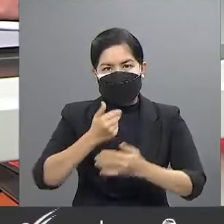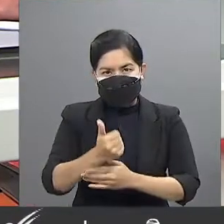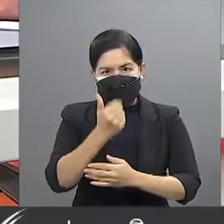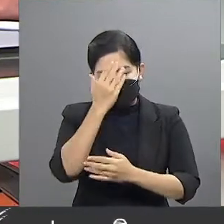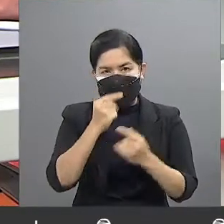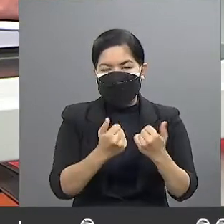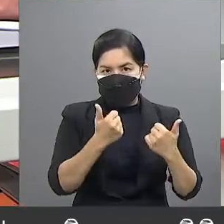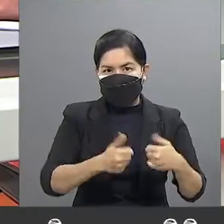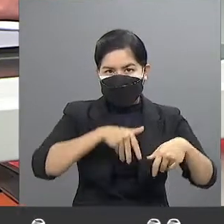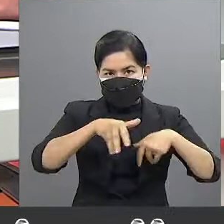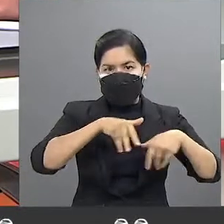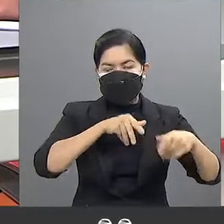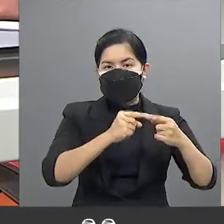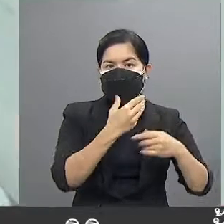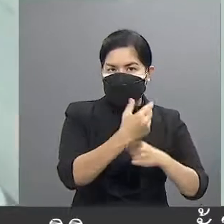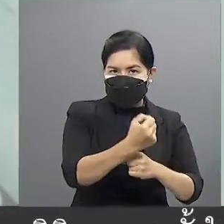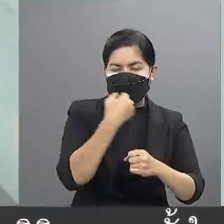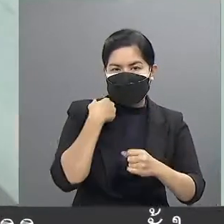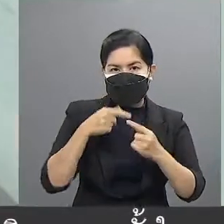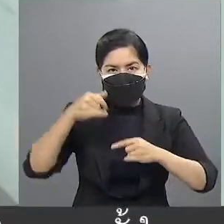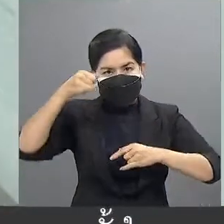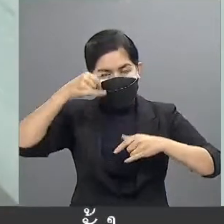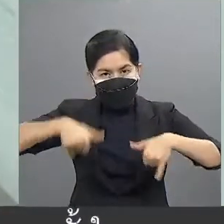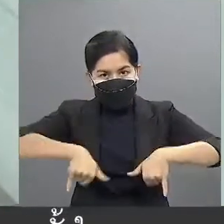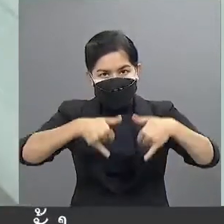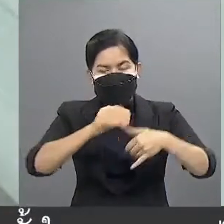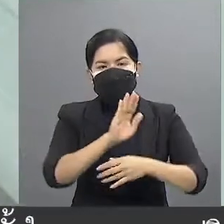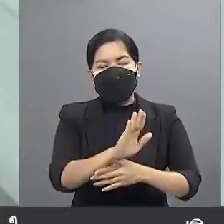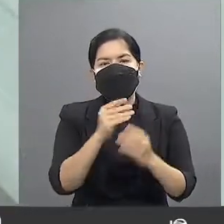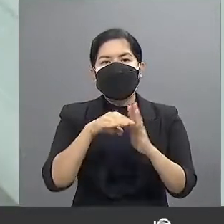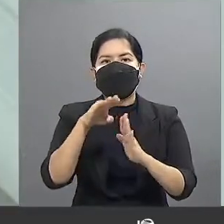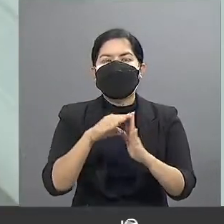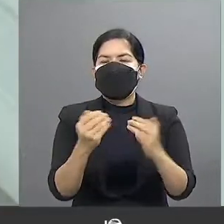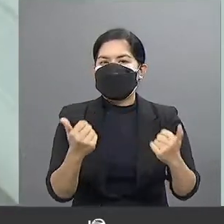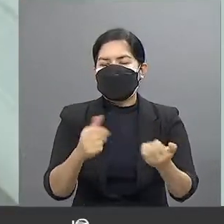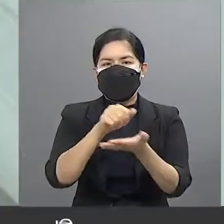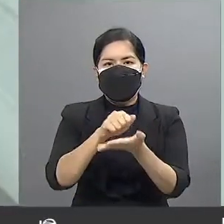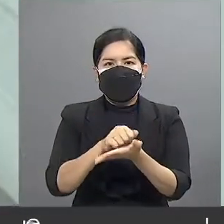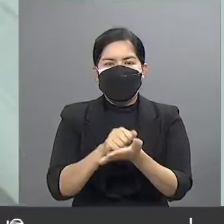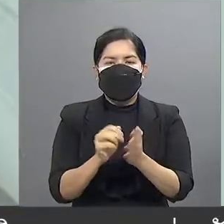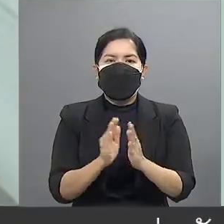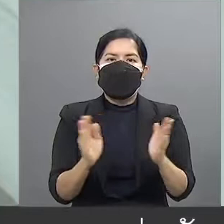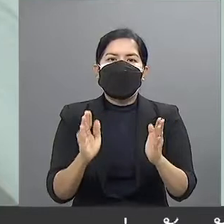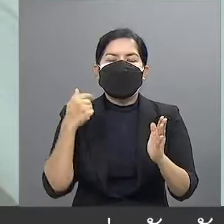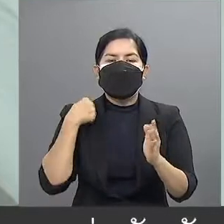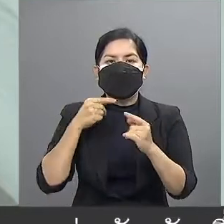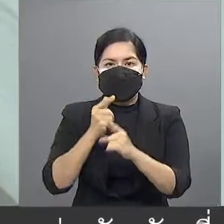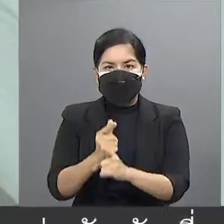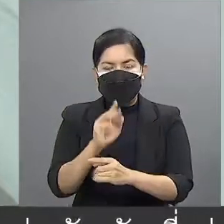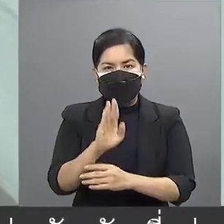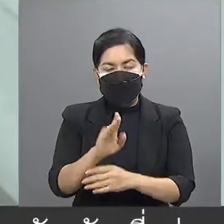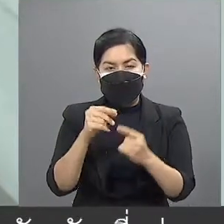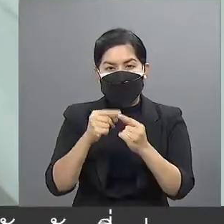ผู้เลี้ยงโคชนในพื้นที่ภาคเหนือสั่งต่อเนื่องค่ะทำให้ฟาร์มหลายแห่งโดยเฉพาะที่จังหวัดผลิตลูกโค